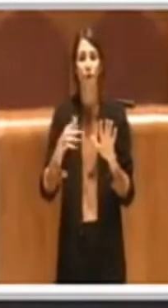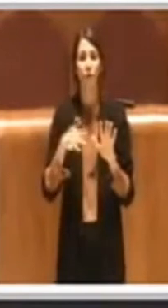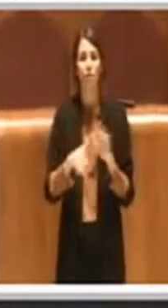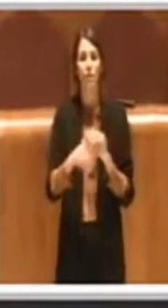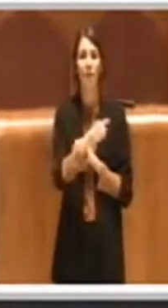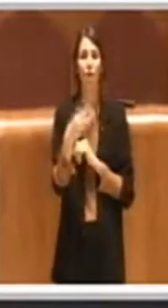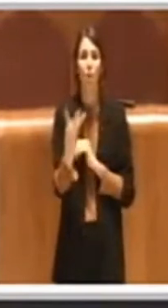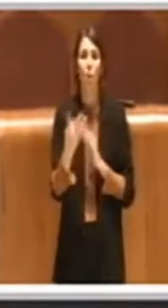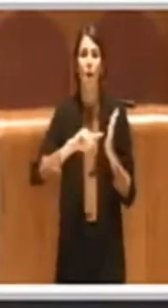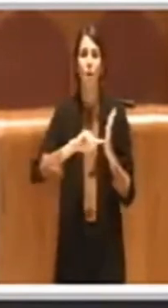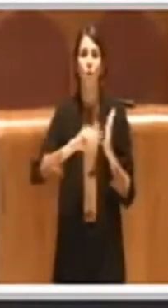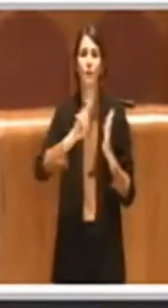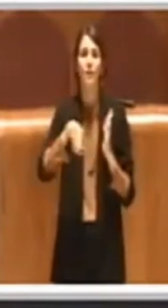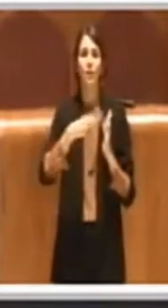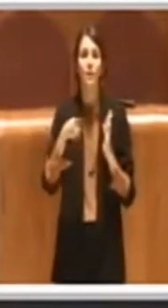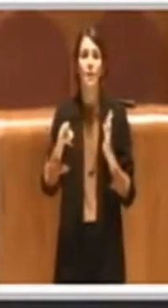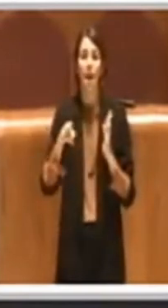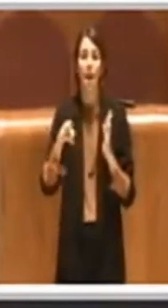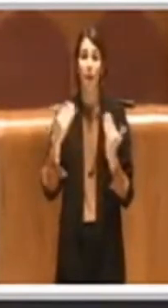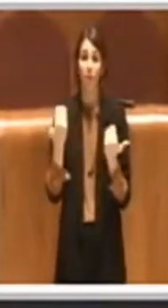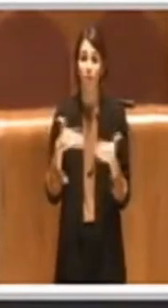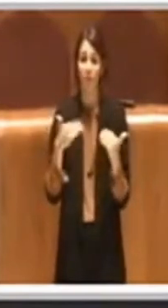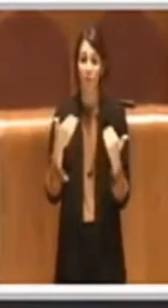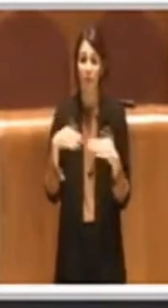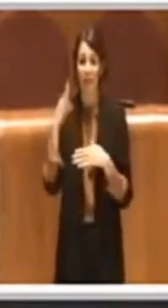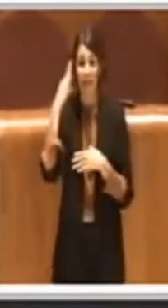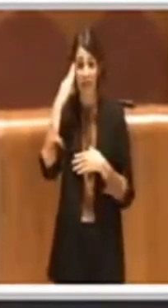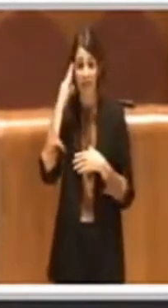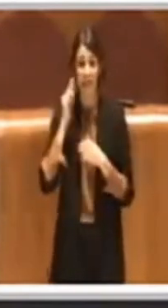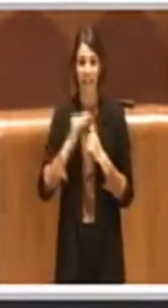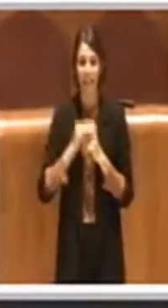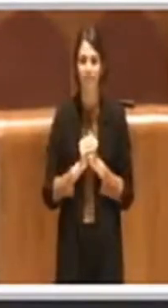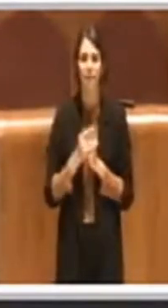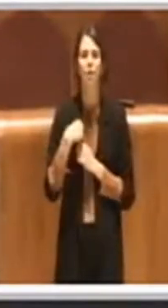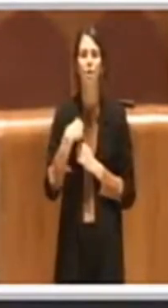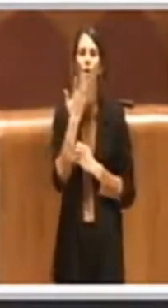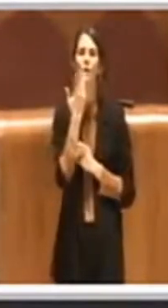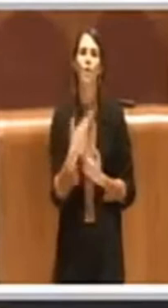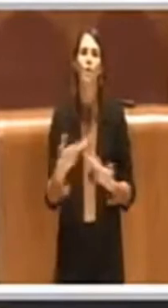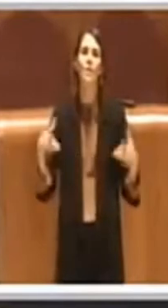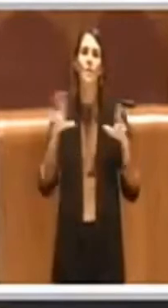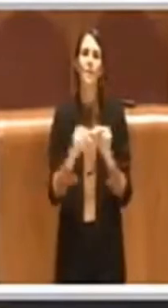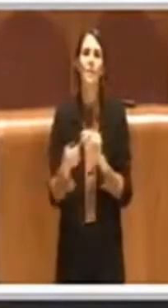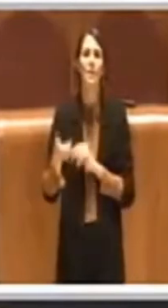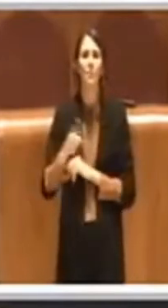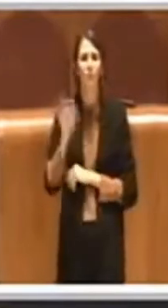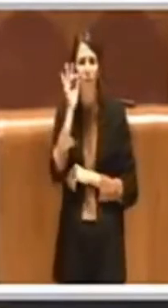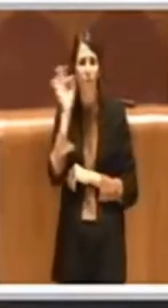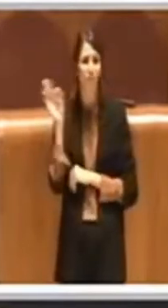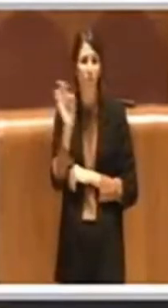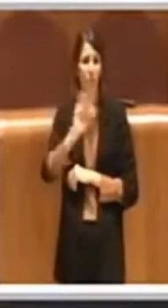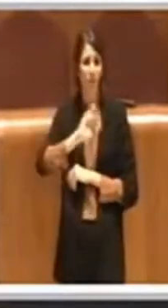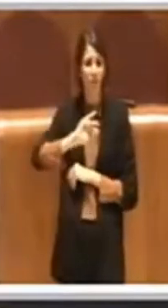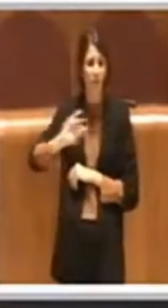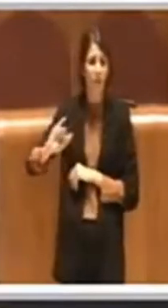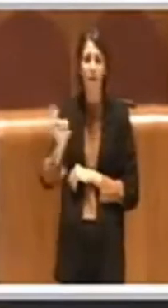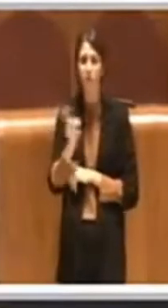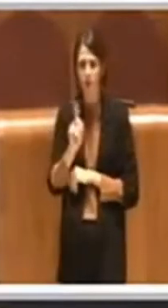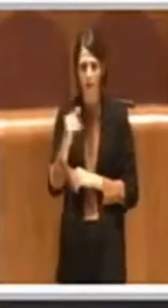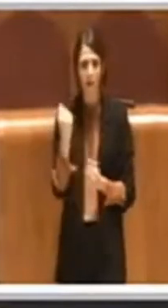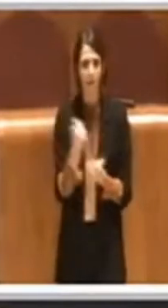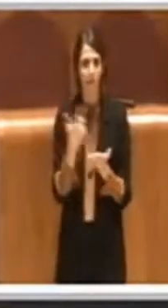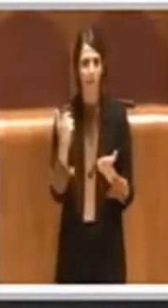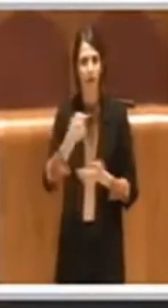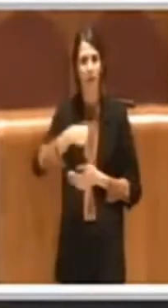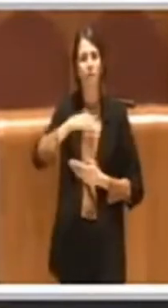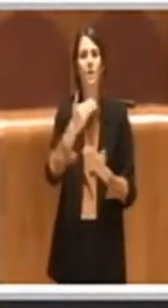milioni di euro allora cosa abbiamo fatto poi io lo vorrei ripetere perché non è un aspetto marginale noi abbiamo tolto con il